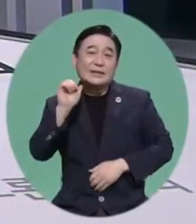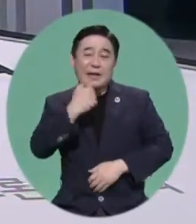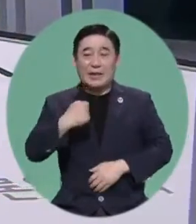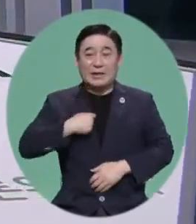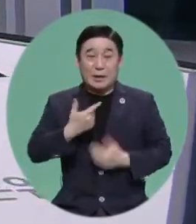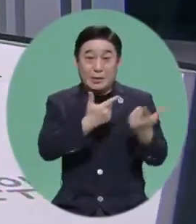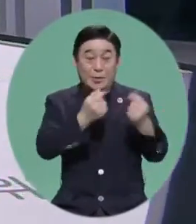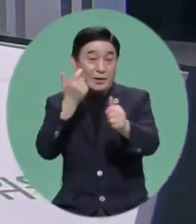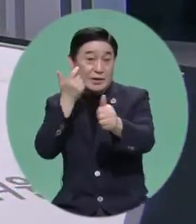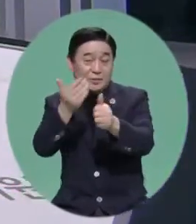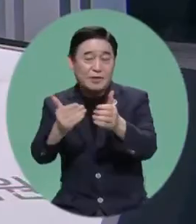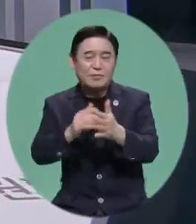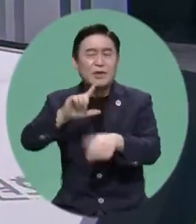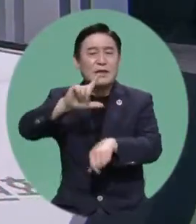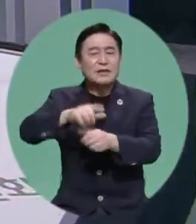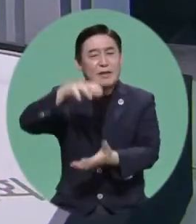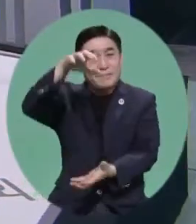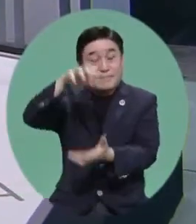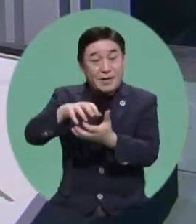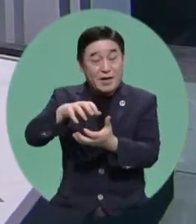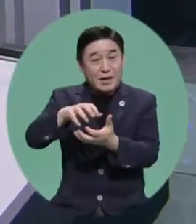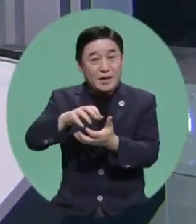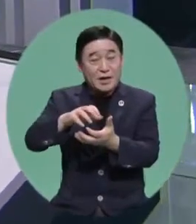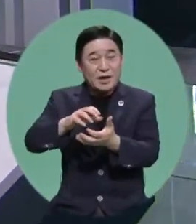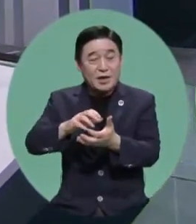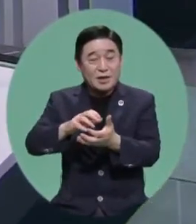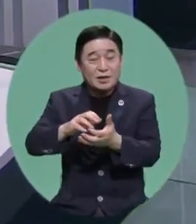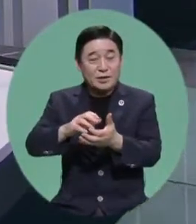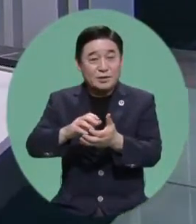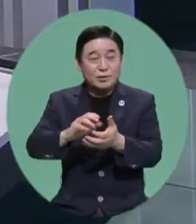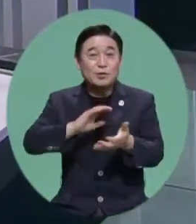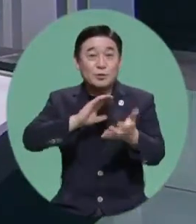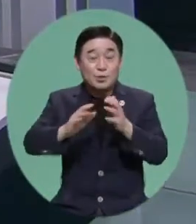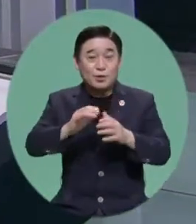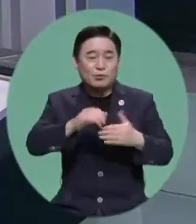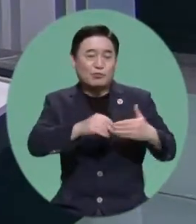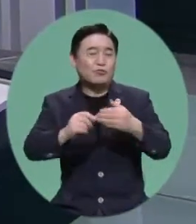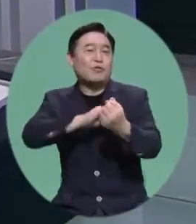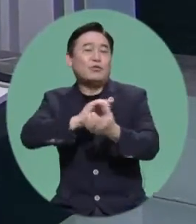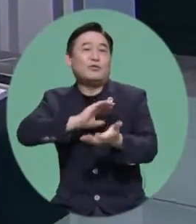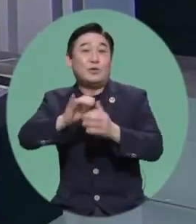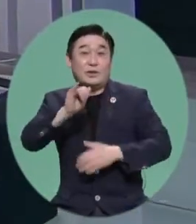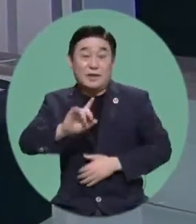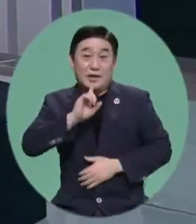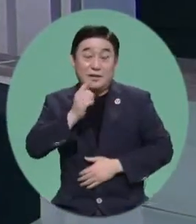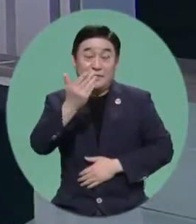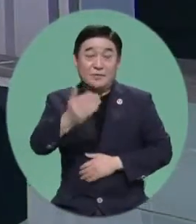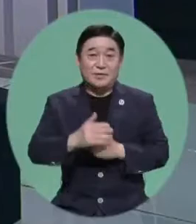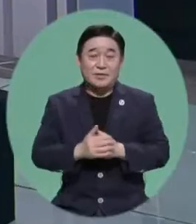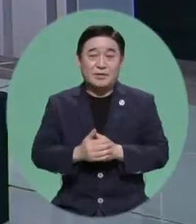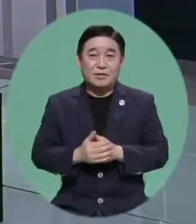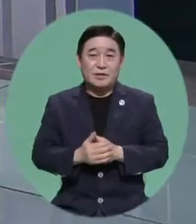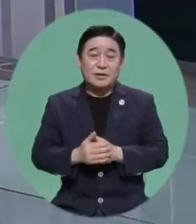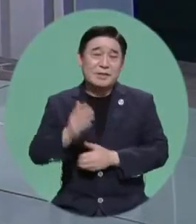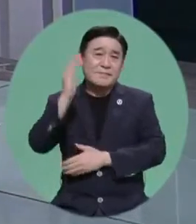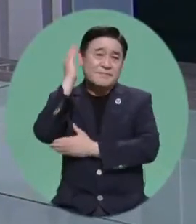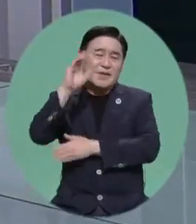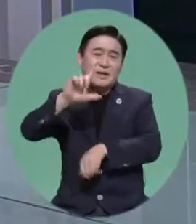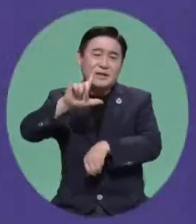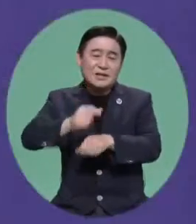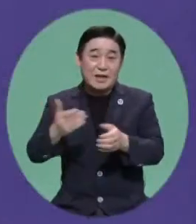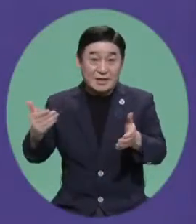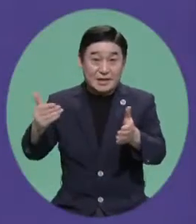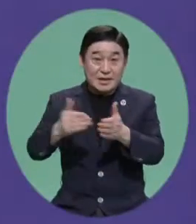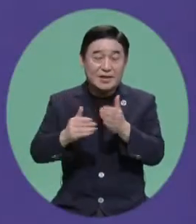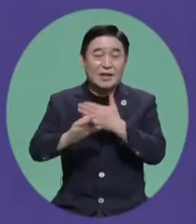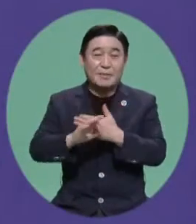뒤에 시간 총량제 토론 에 이어서 주도권 토론 이런 순서로 진행이 된다는 거 말씀을 드리구요 주어진 발언 시간이 지나면